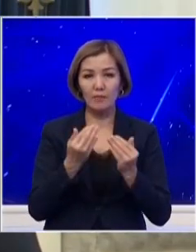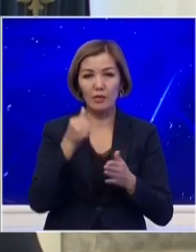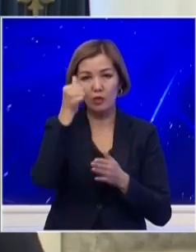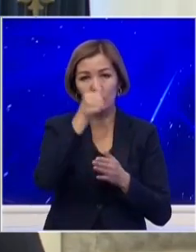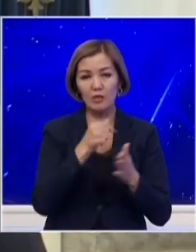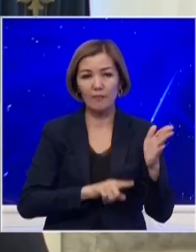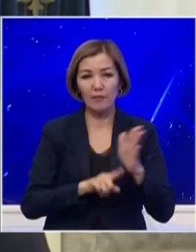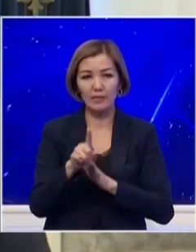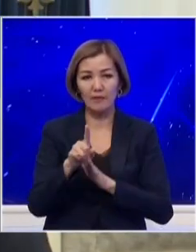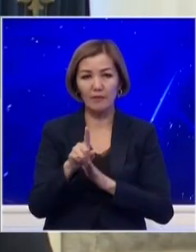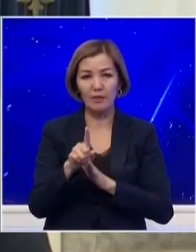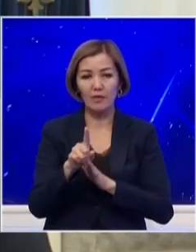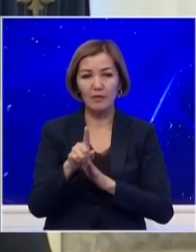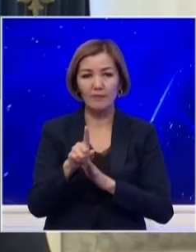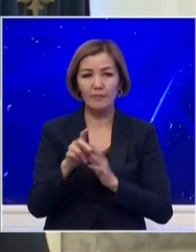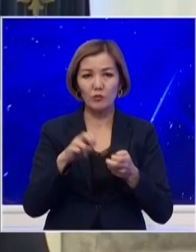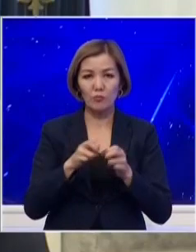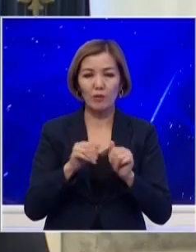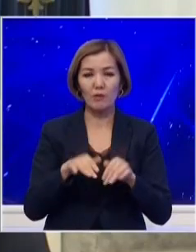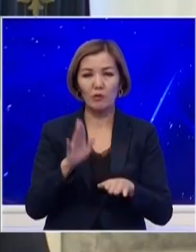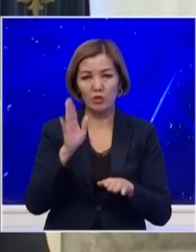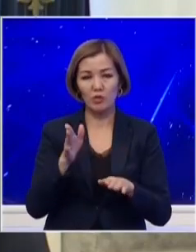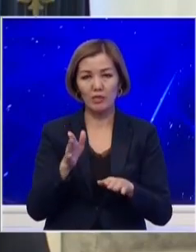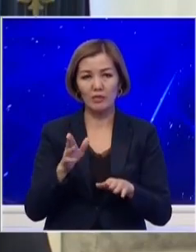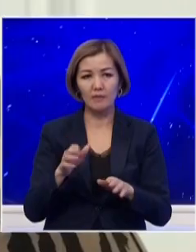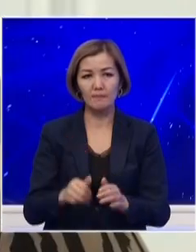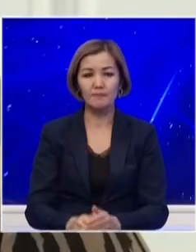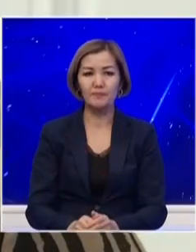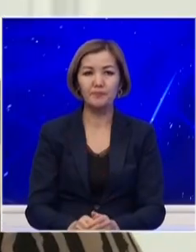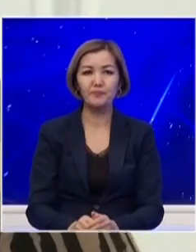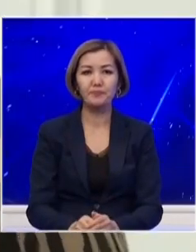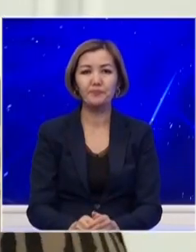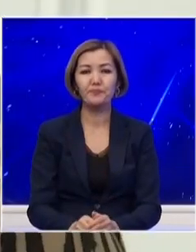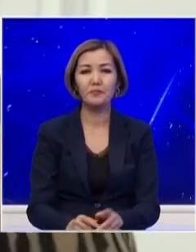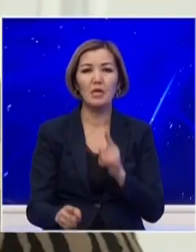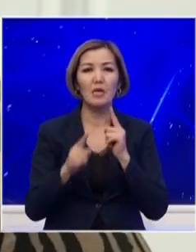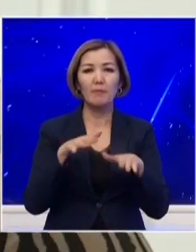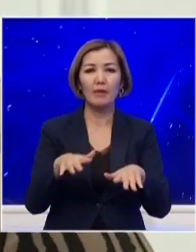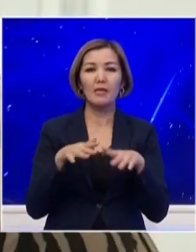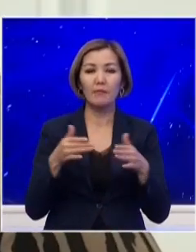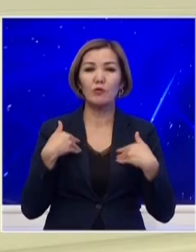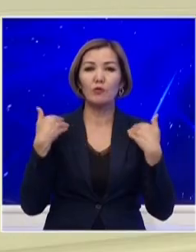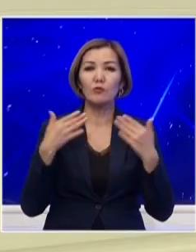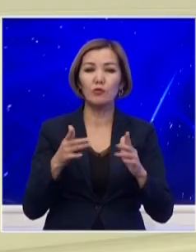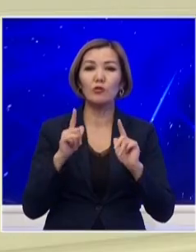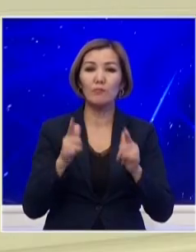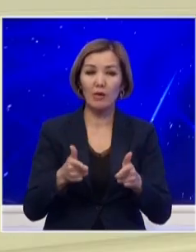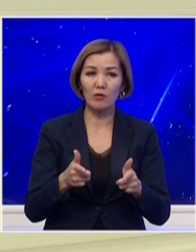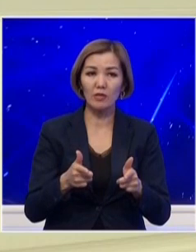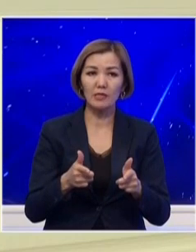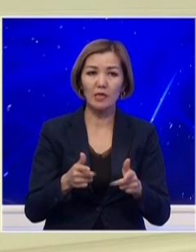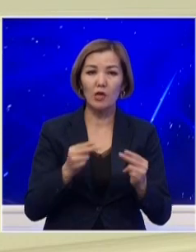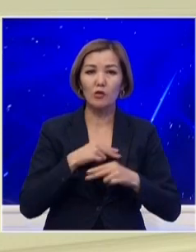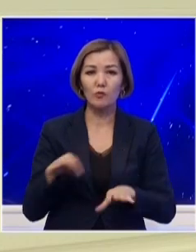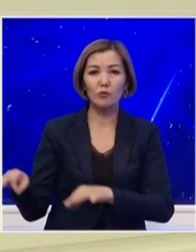жылда сол проблема шешіледі деп соны сенеміз. Парламентте ұсыныс мақұлданса, жұмыс бабымен көшіп келгендерге